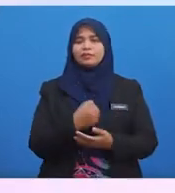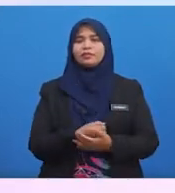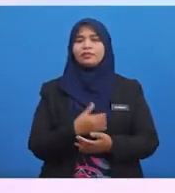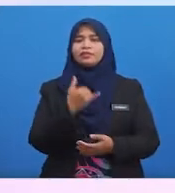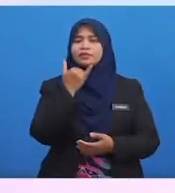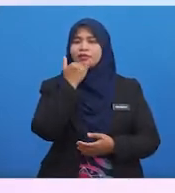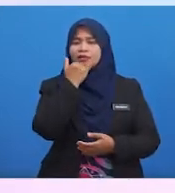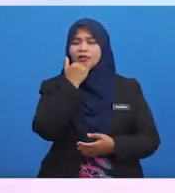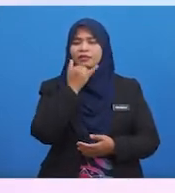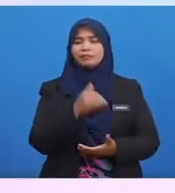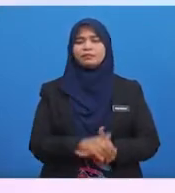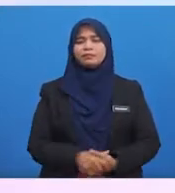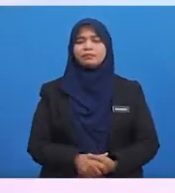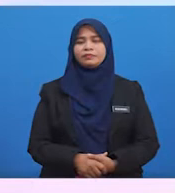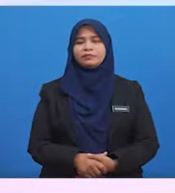di sana